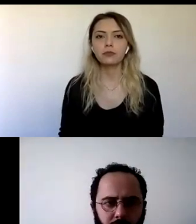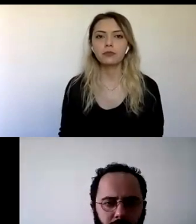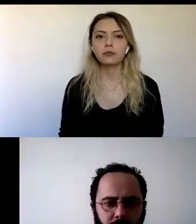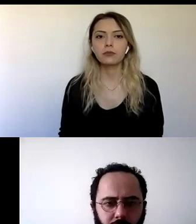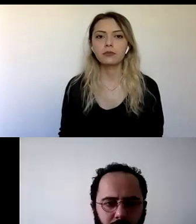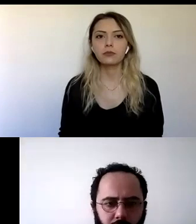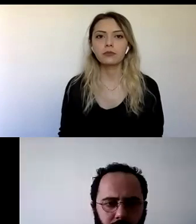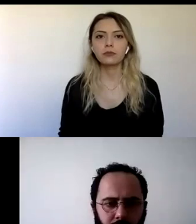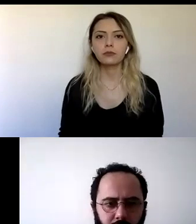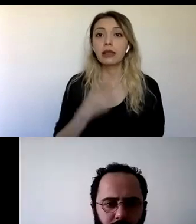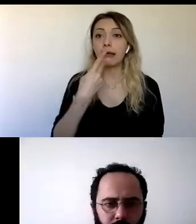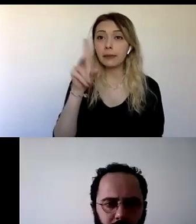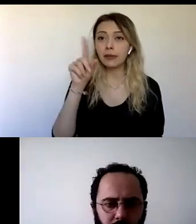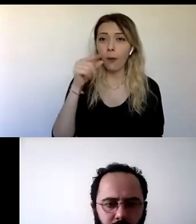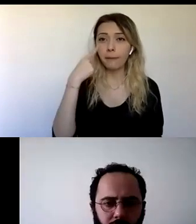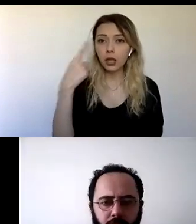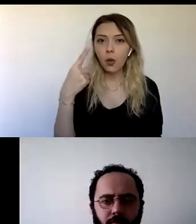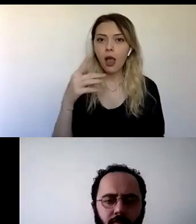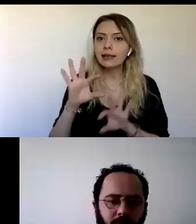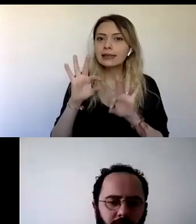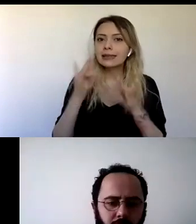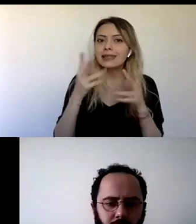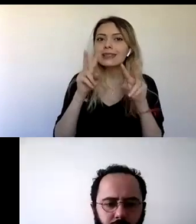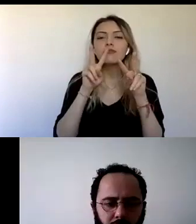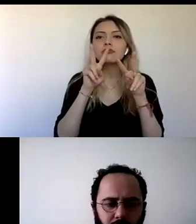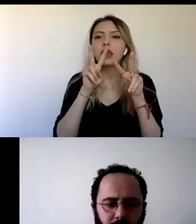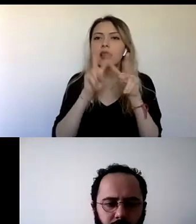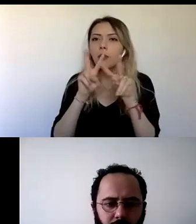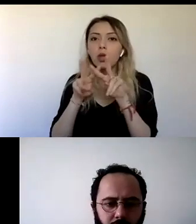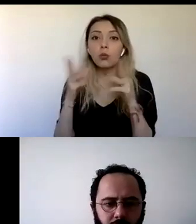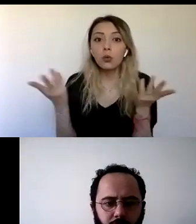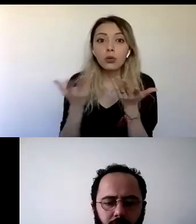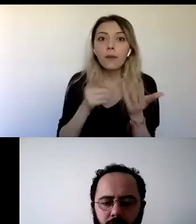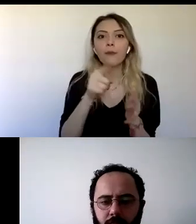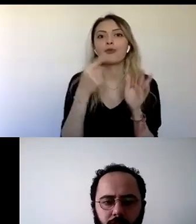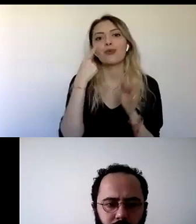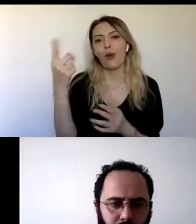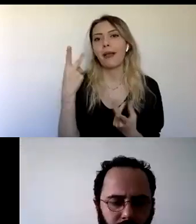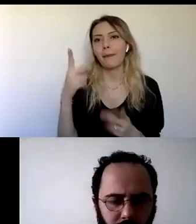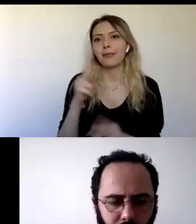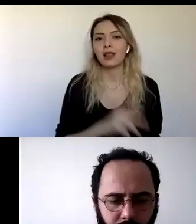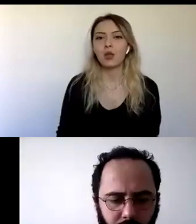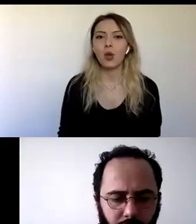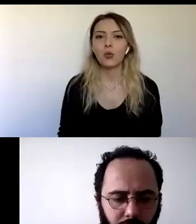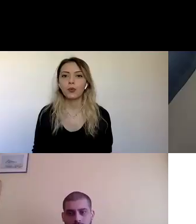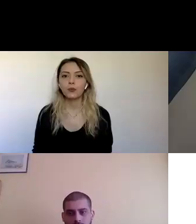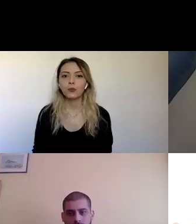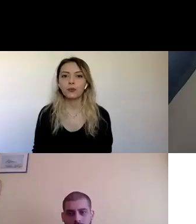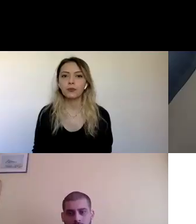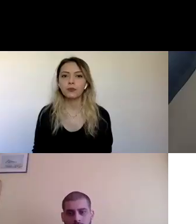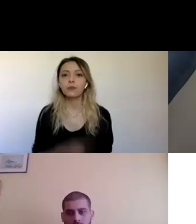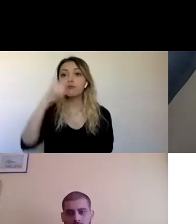daha çok medya taramasında hani geçmişte mesela 10 yıl önceki belki haber sitelerinin ana sayfasını görmek,